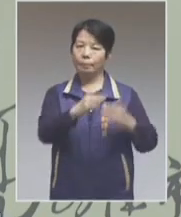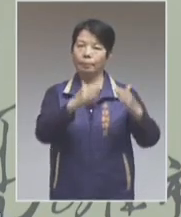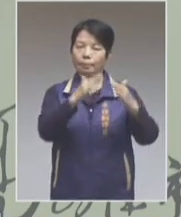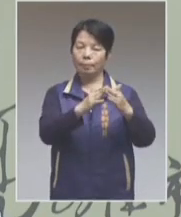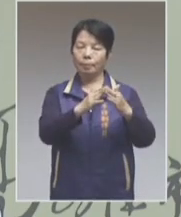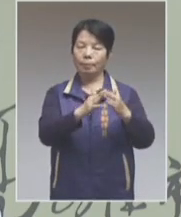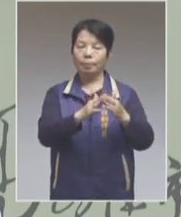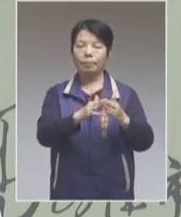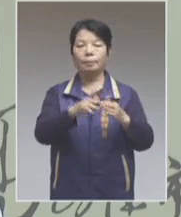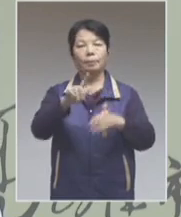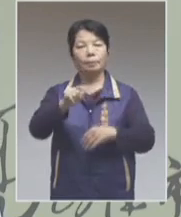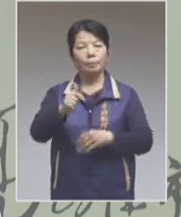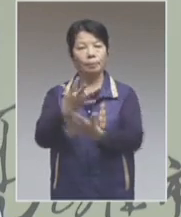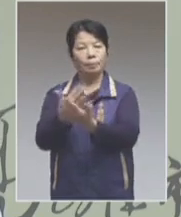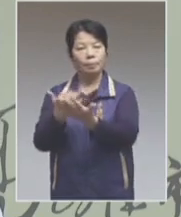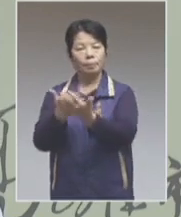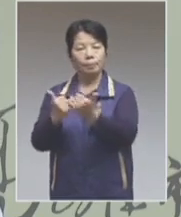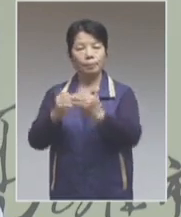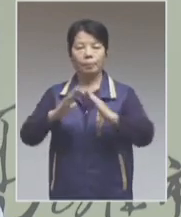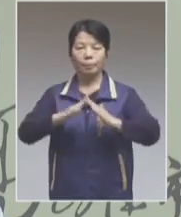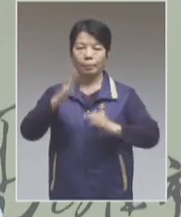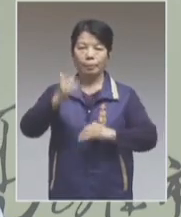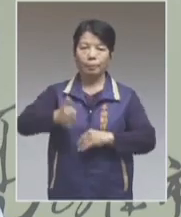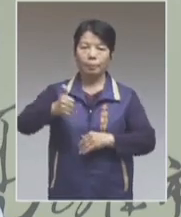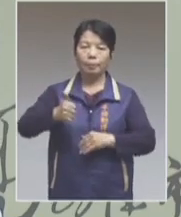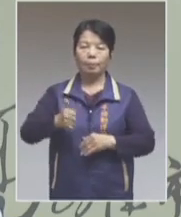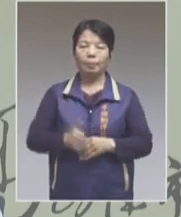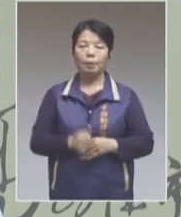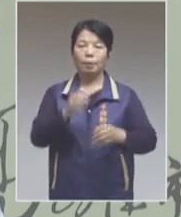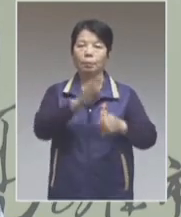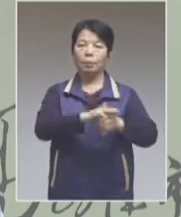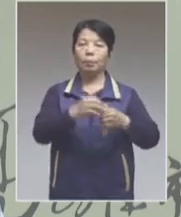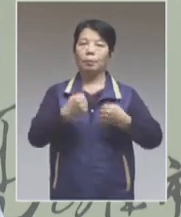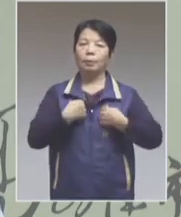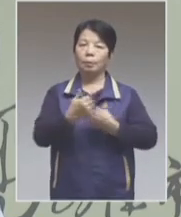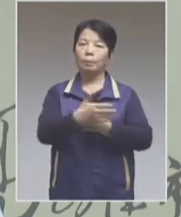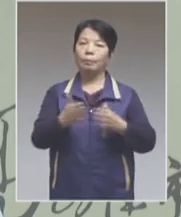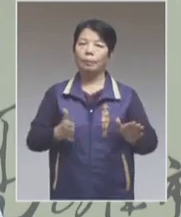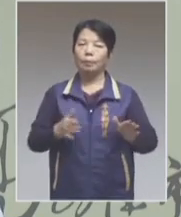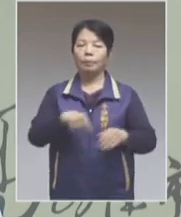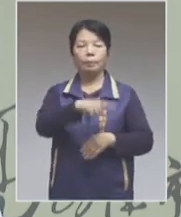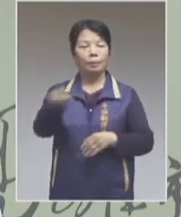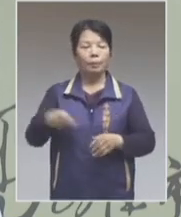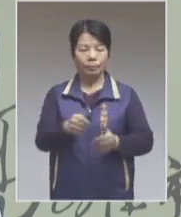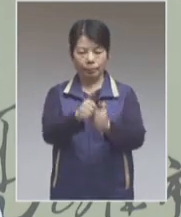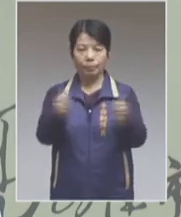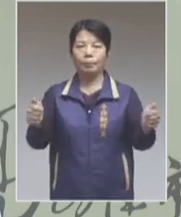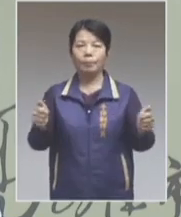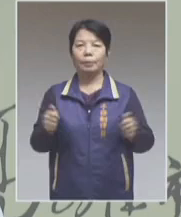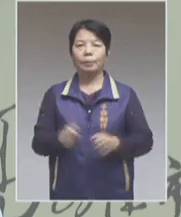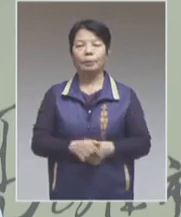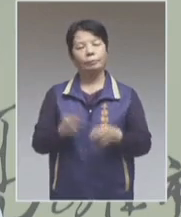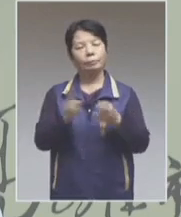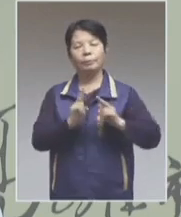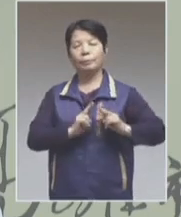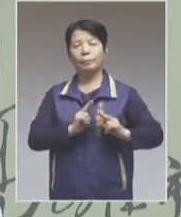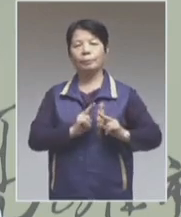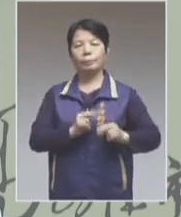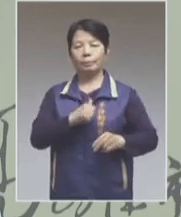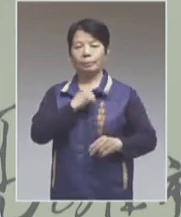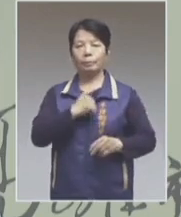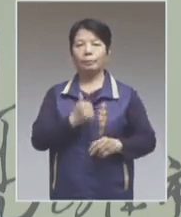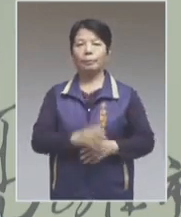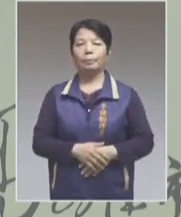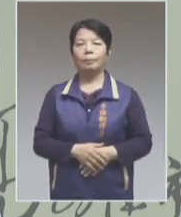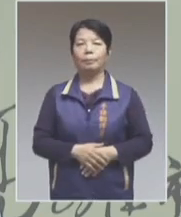师生啊家长还有啊补习班的啊这个同仁表达感谢，我看的都非常感动，我昨天